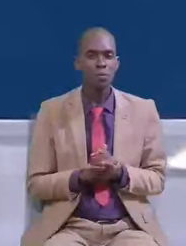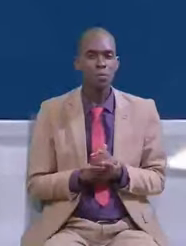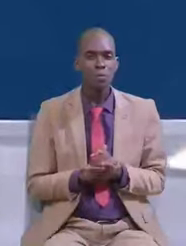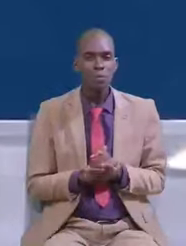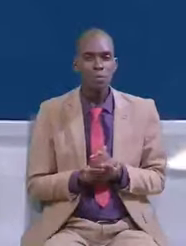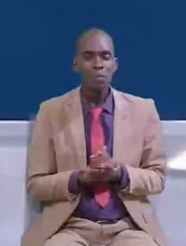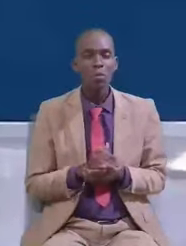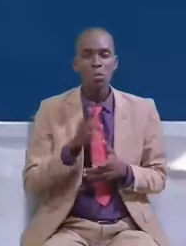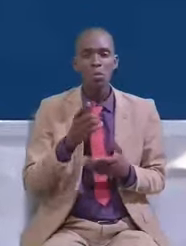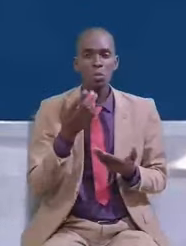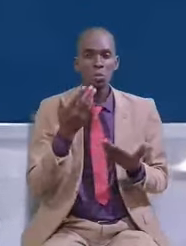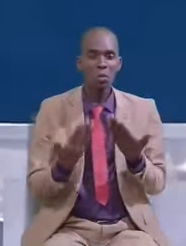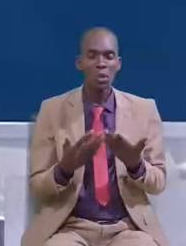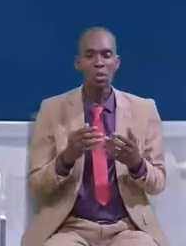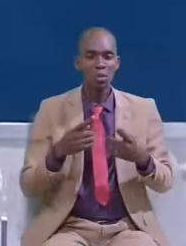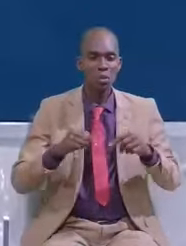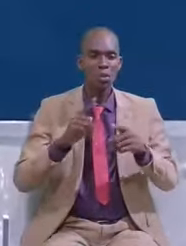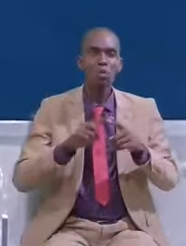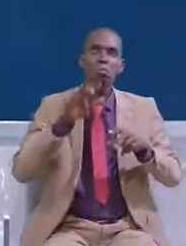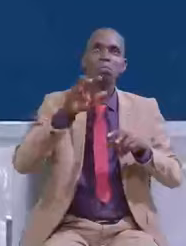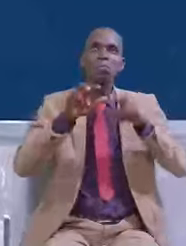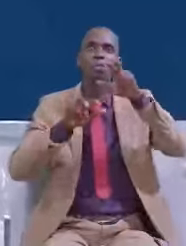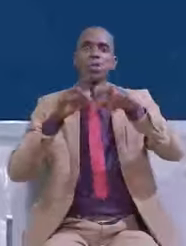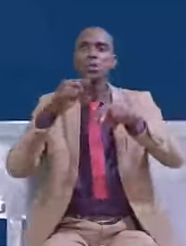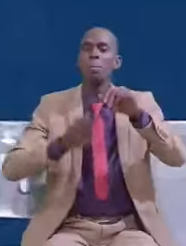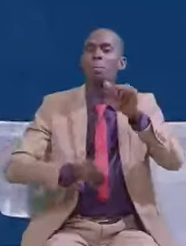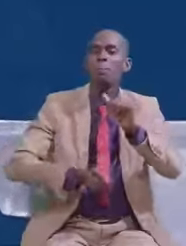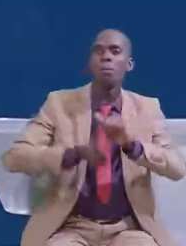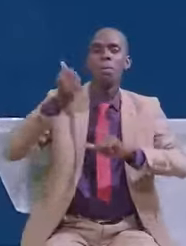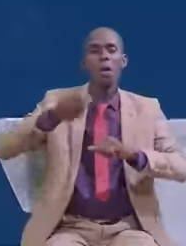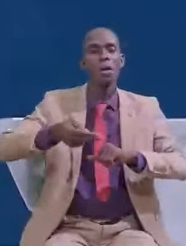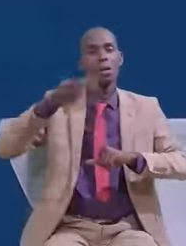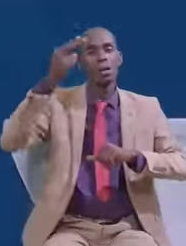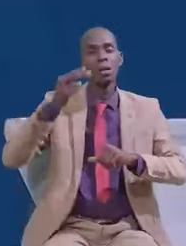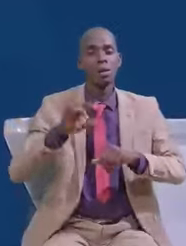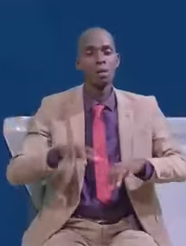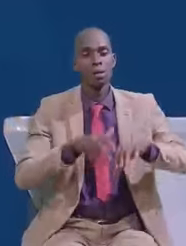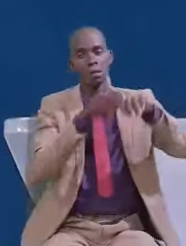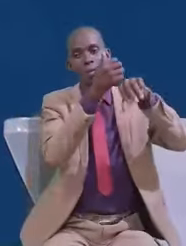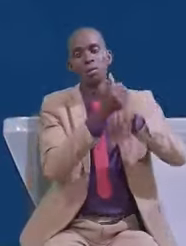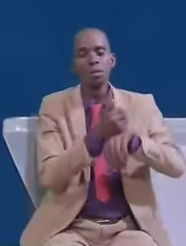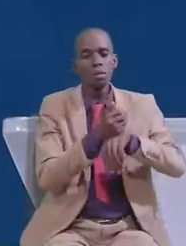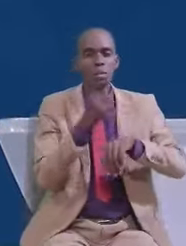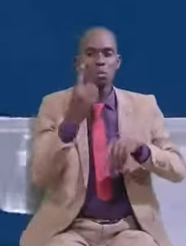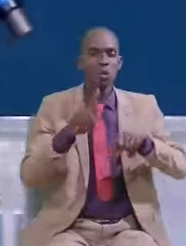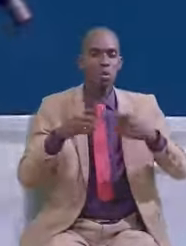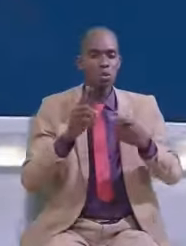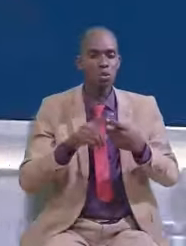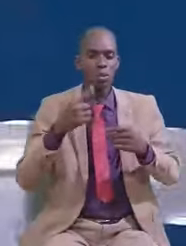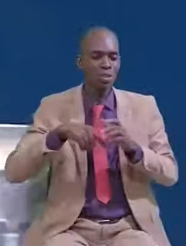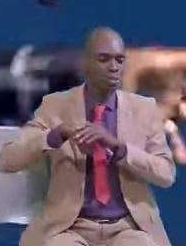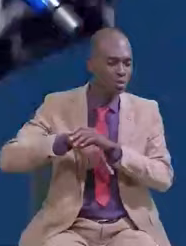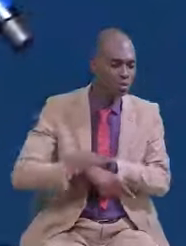Vous pouvez essayer de gravir la montagne la plus élevée. Vous pouvez aller dans la vallée la plus profonde.